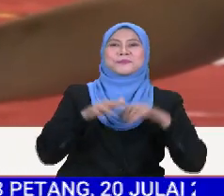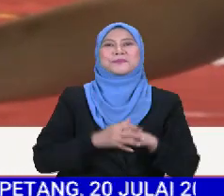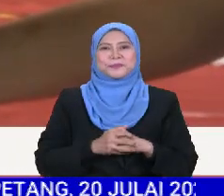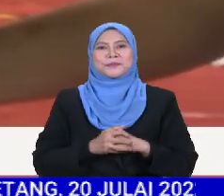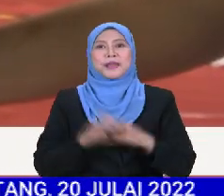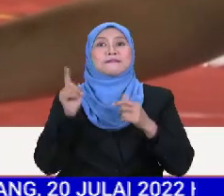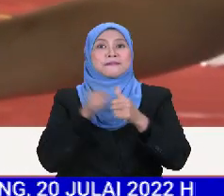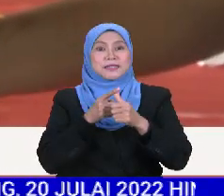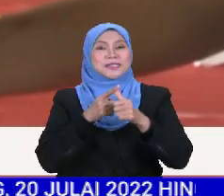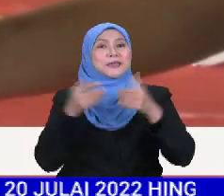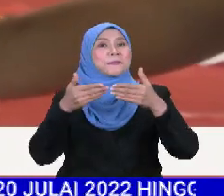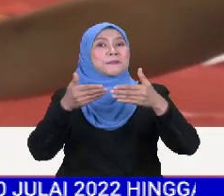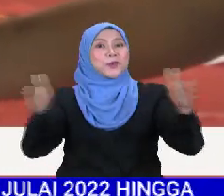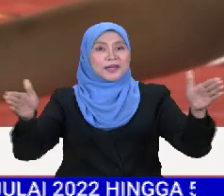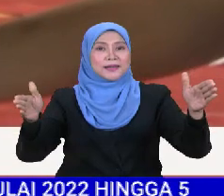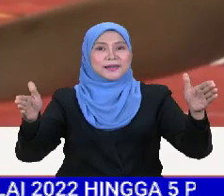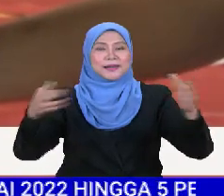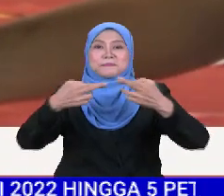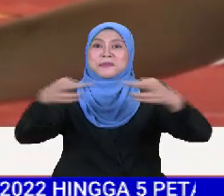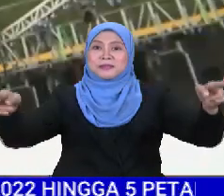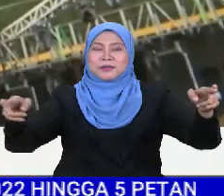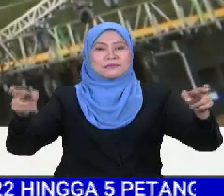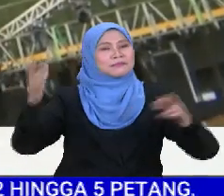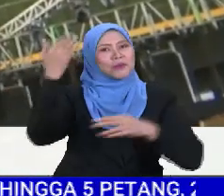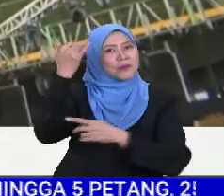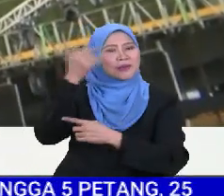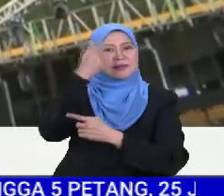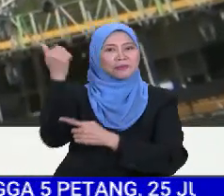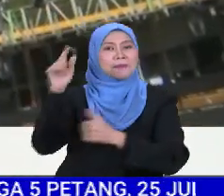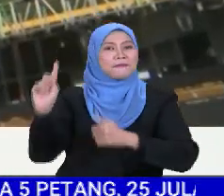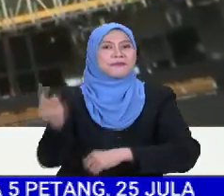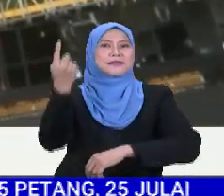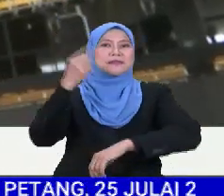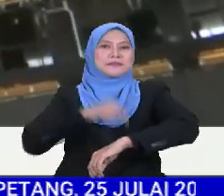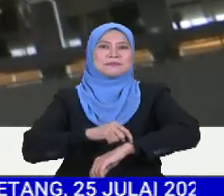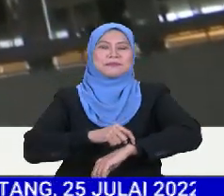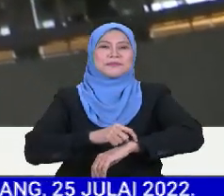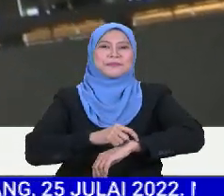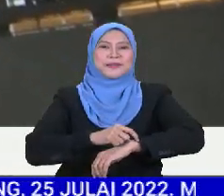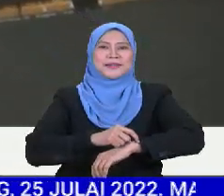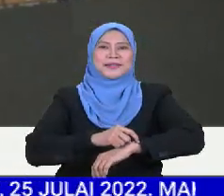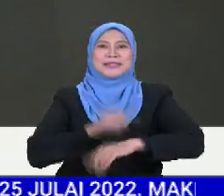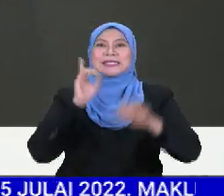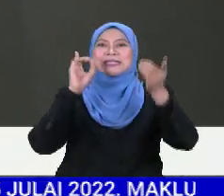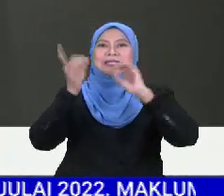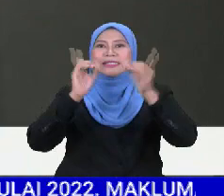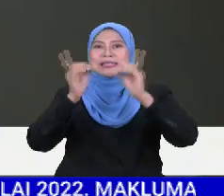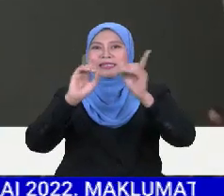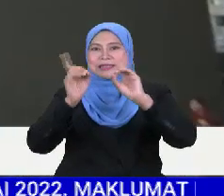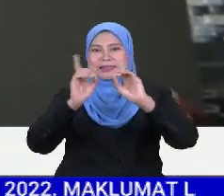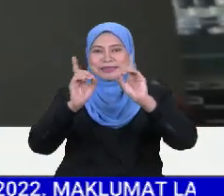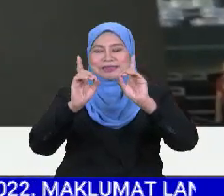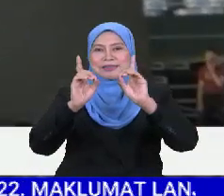persembahan pembukaan. Okey, kenapa saya mengatakan persembahan pembukaan ini menarik? Sebab buat julung kalinya kita akan adakan digital light balance.